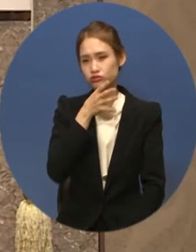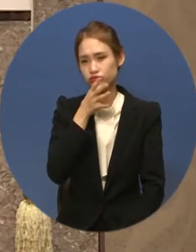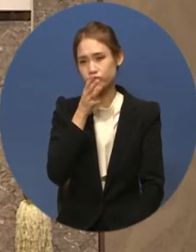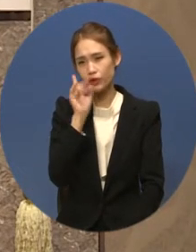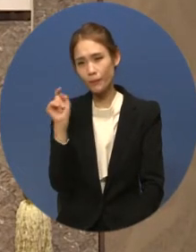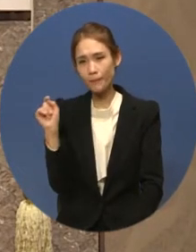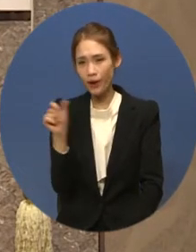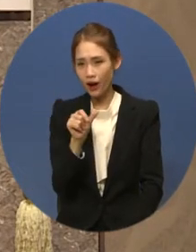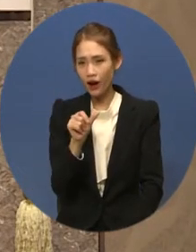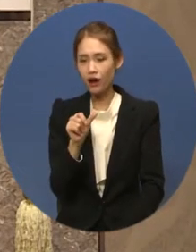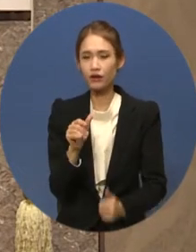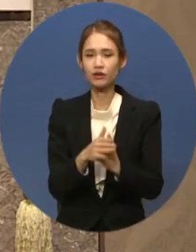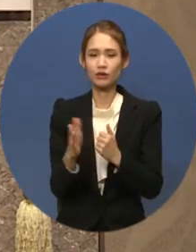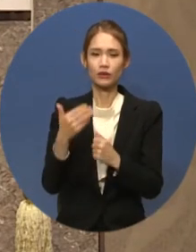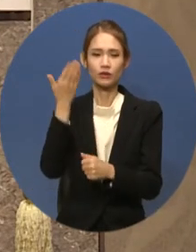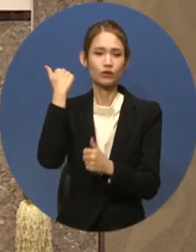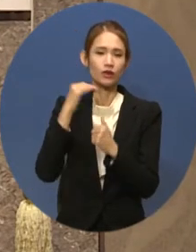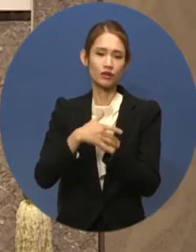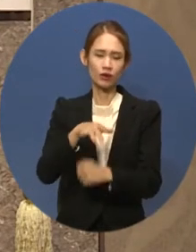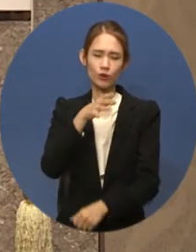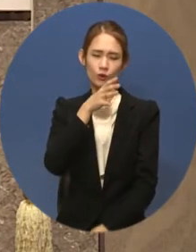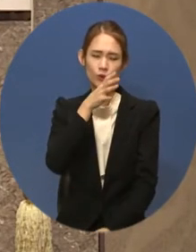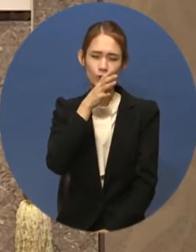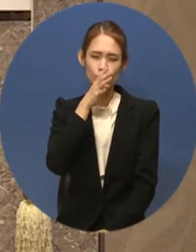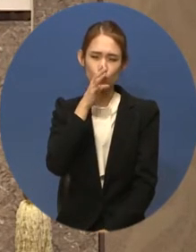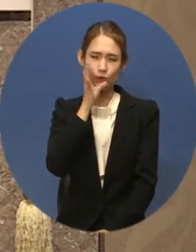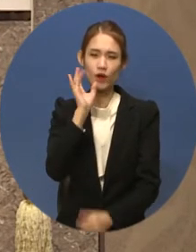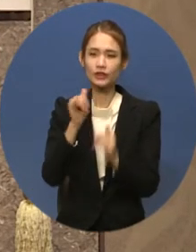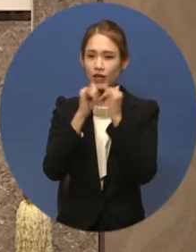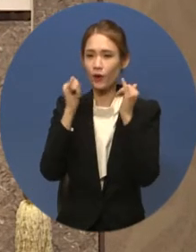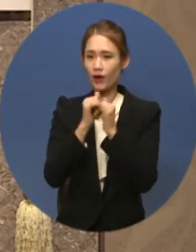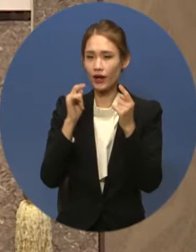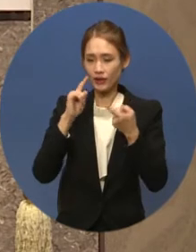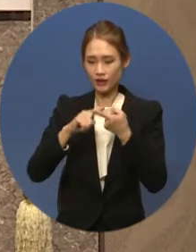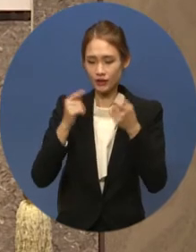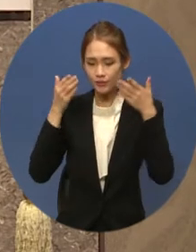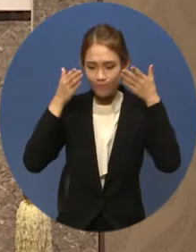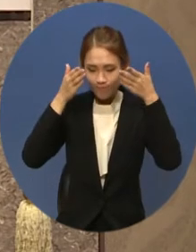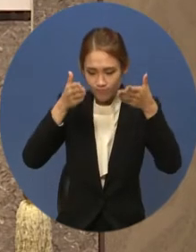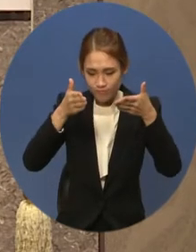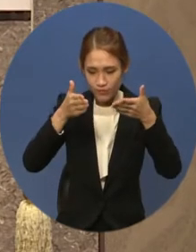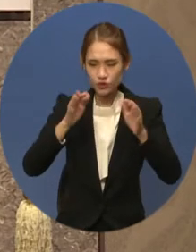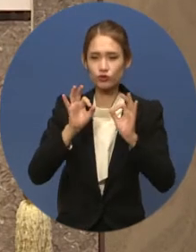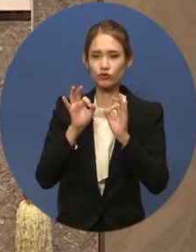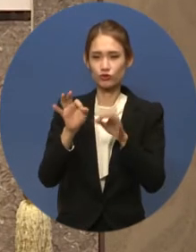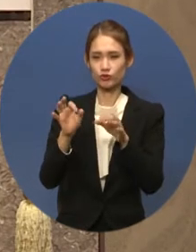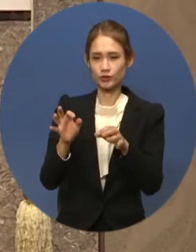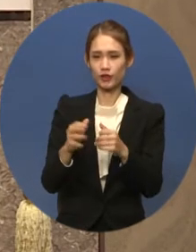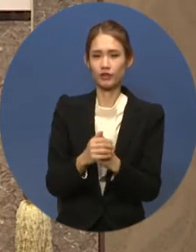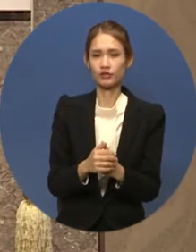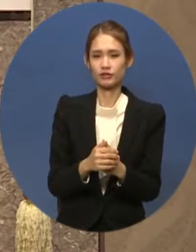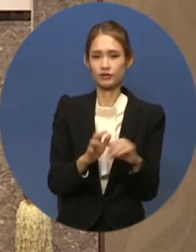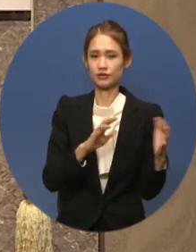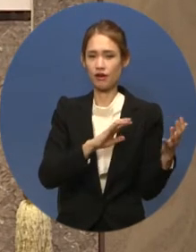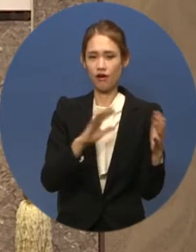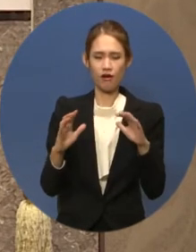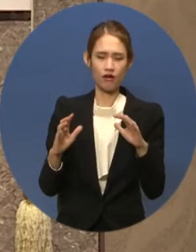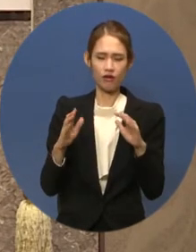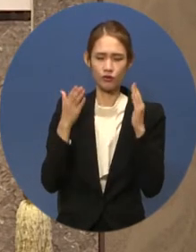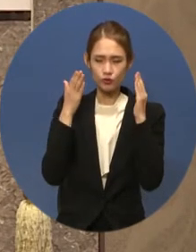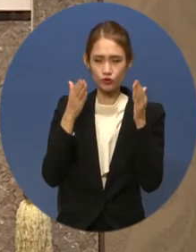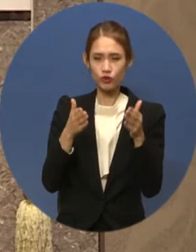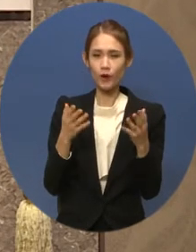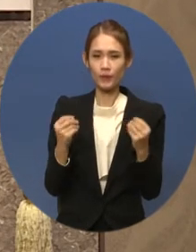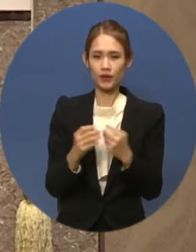그래서 이제 최근에는 저희가 고령화에 대비하는 사업에 집중적으로 많은 투자를 하고 있습니다 3개의 적인 이시죠 예